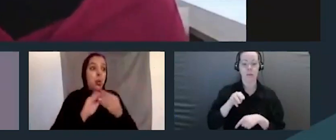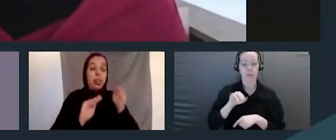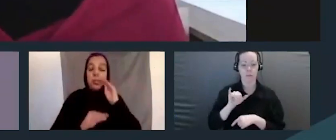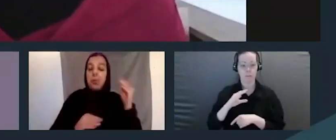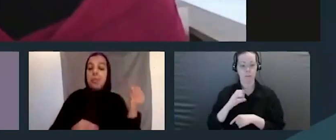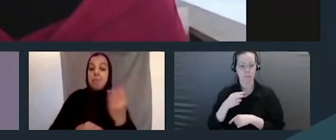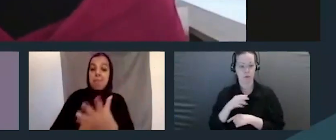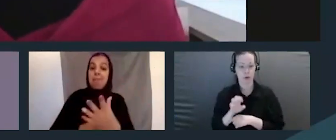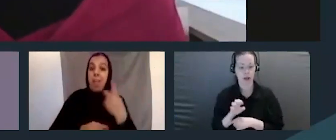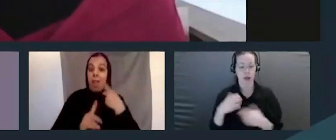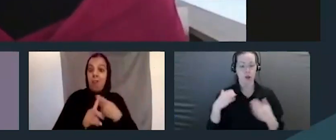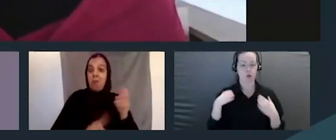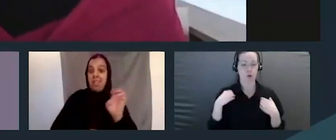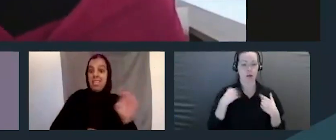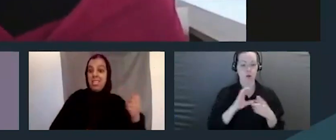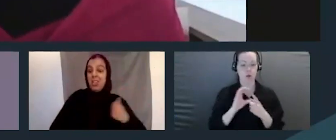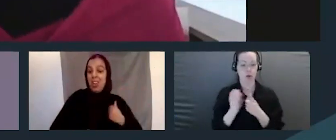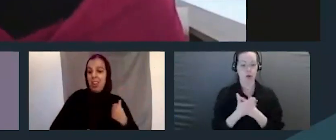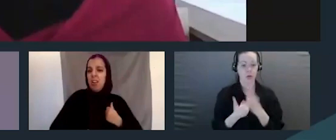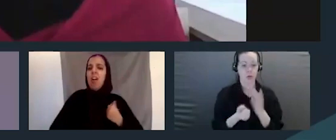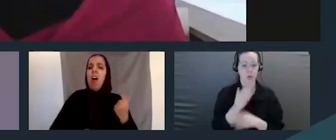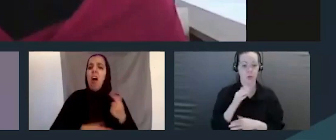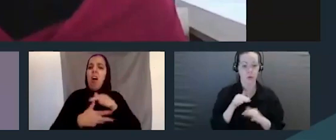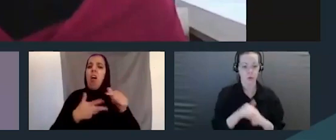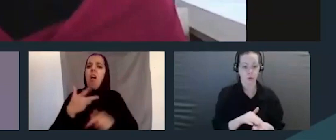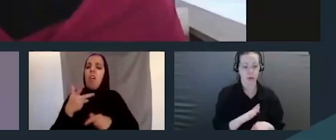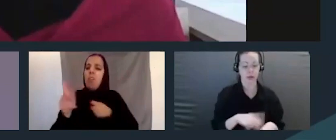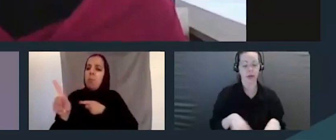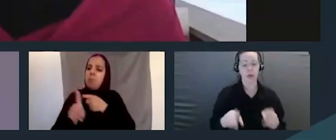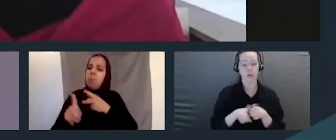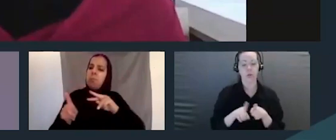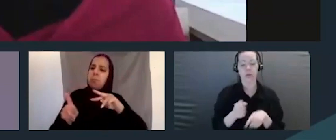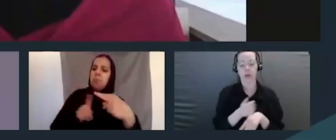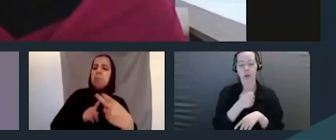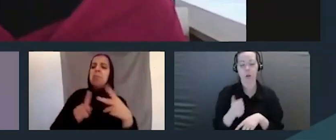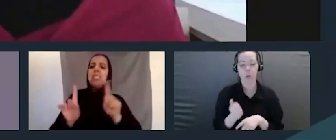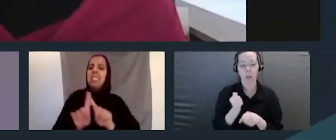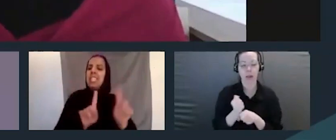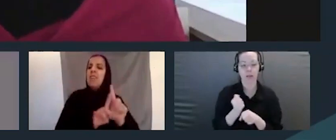façons, on pense que l'accès à la langue pour les nouveaux arrivants est essentiel.